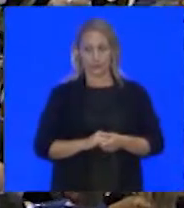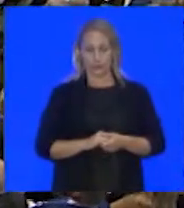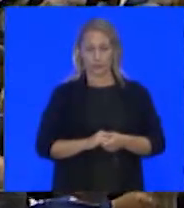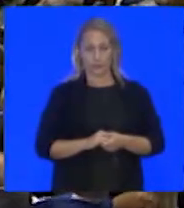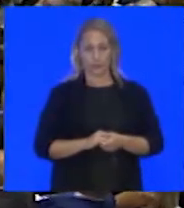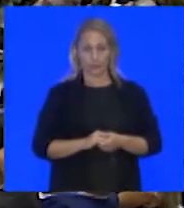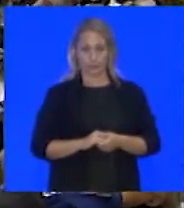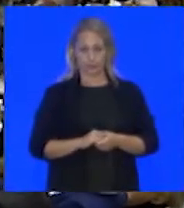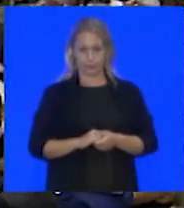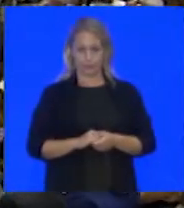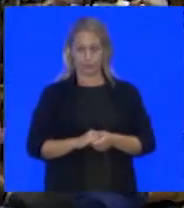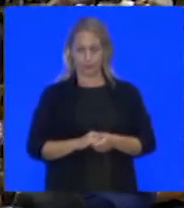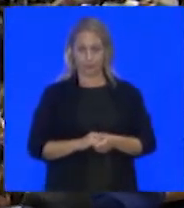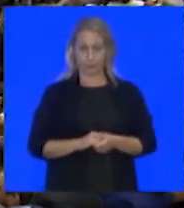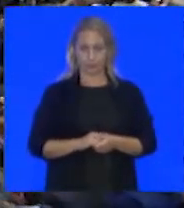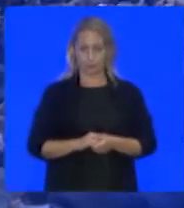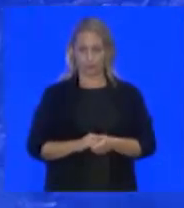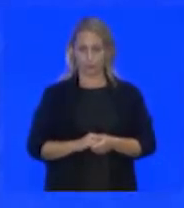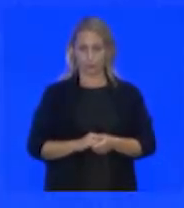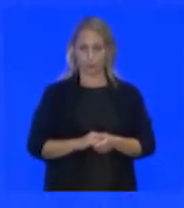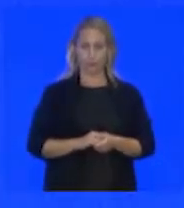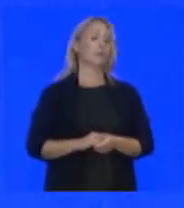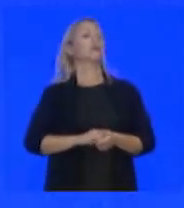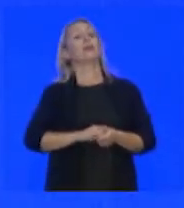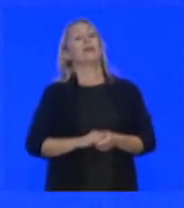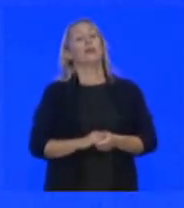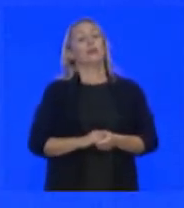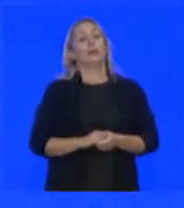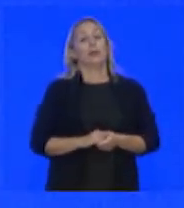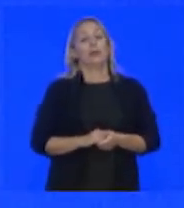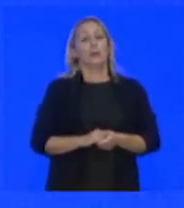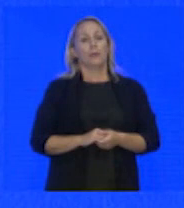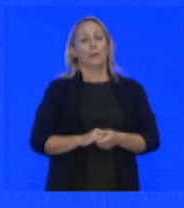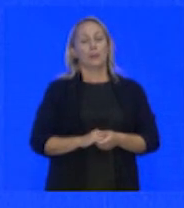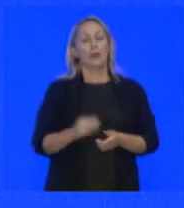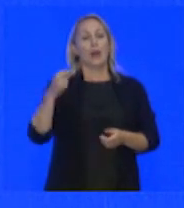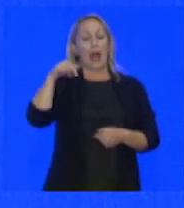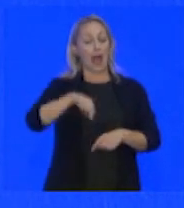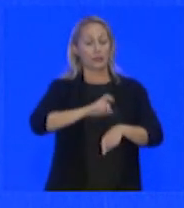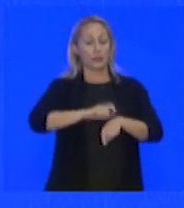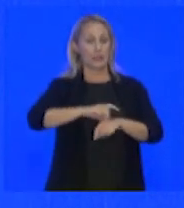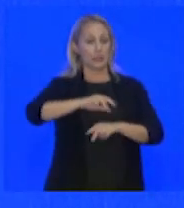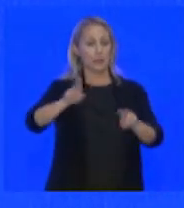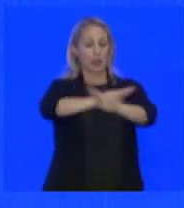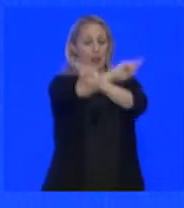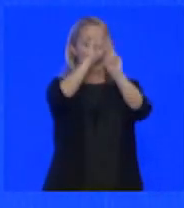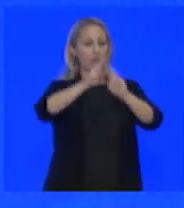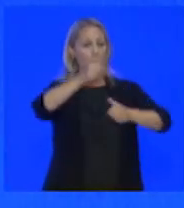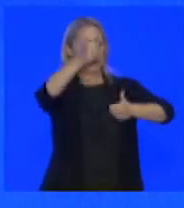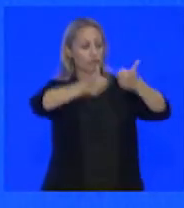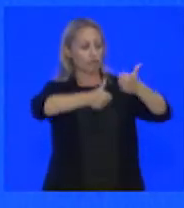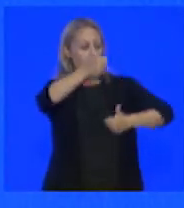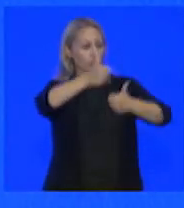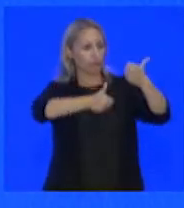Το μήνυμα είναι σαφές. Όποιος επενδύει σε διεθνώς ανταγωνιστικά και